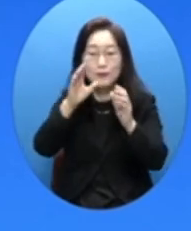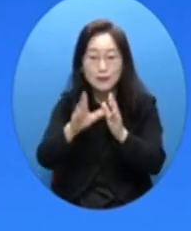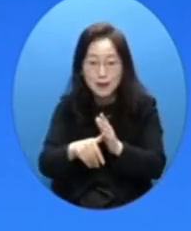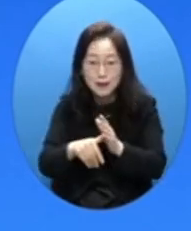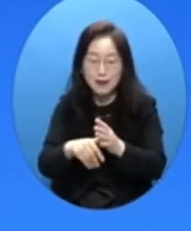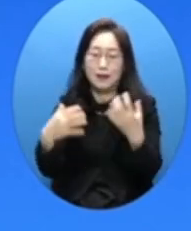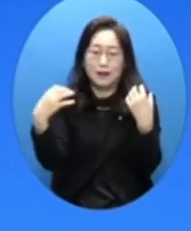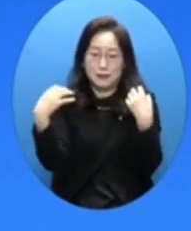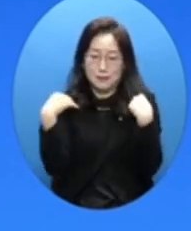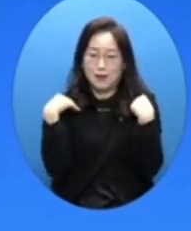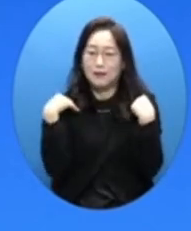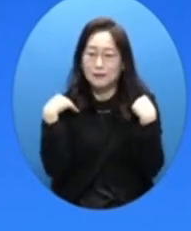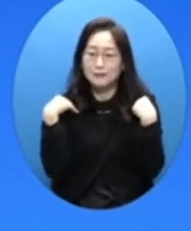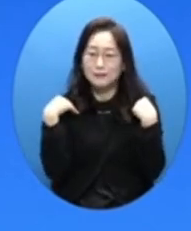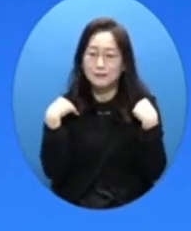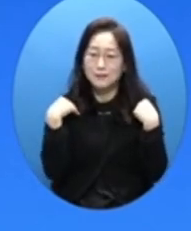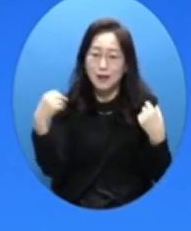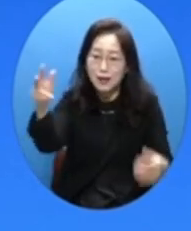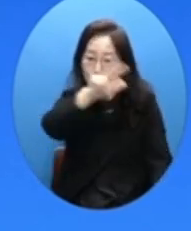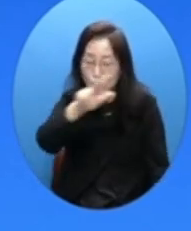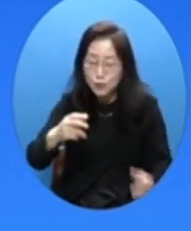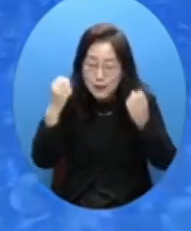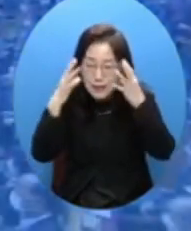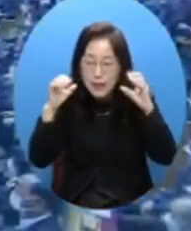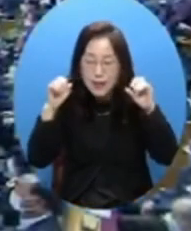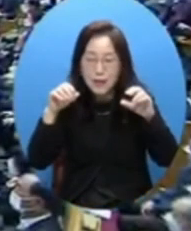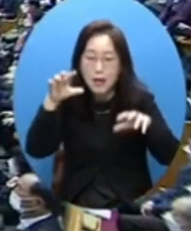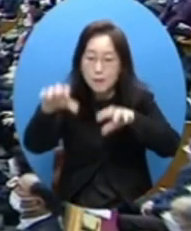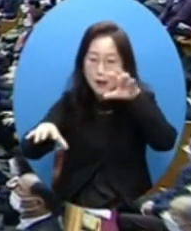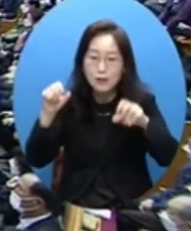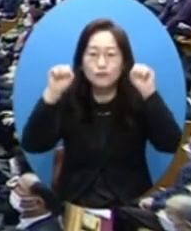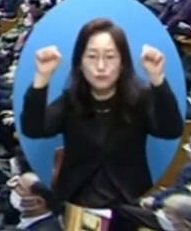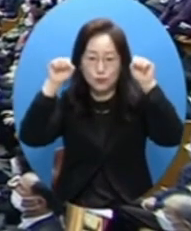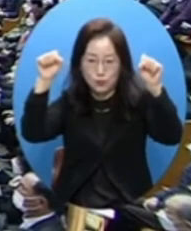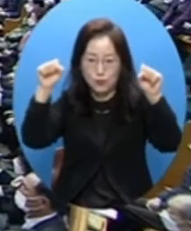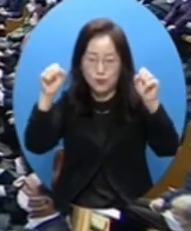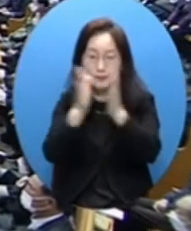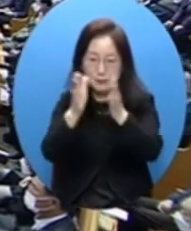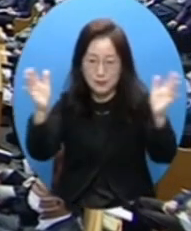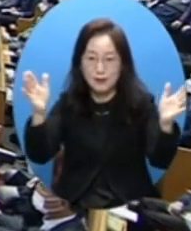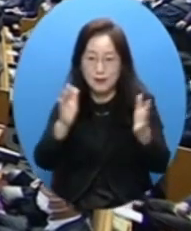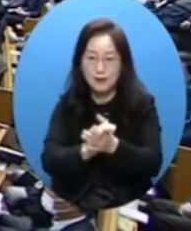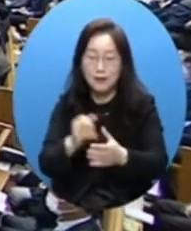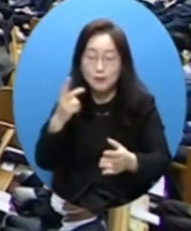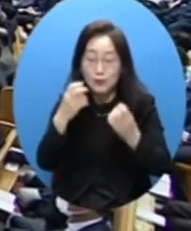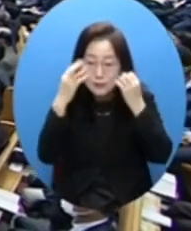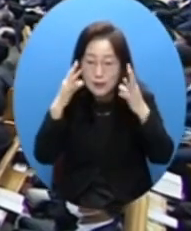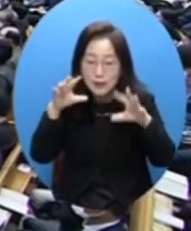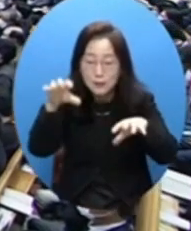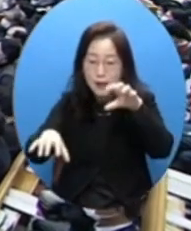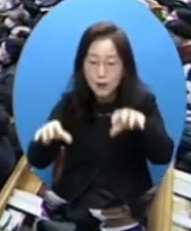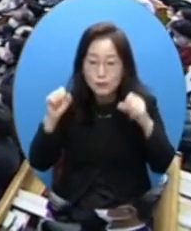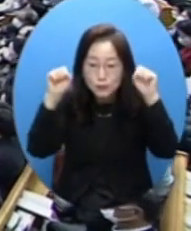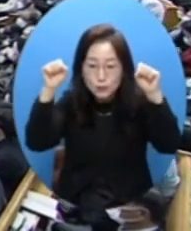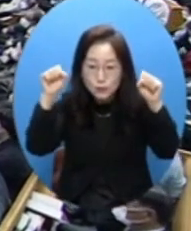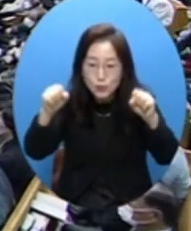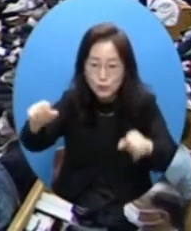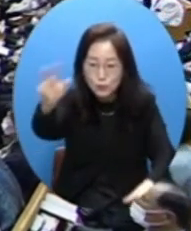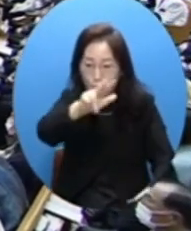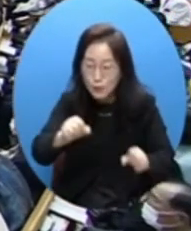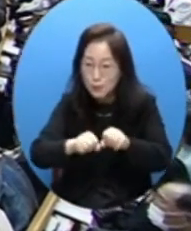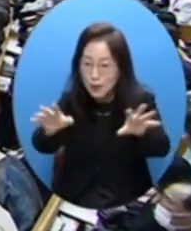책임자로 인명 받아 갖고 전국에 새마을 운동을 전개하고 세발 언덕이에요 온 종교에서 일어날 때 더